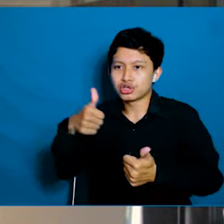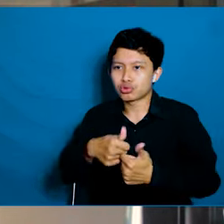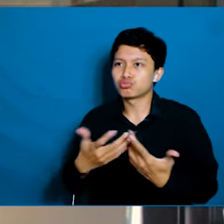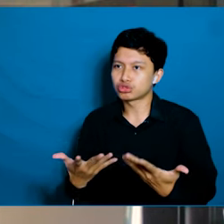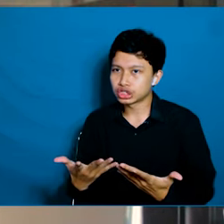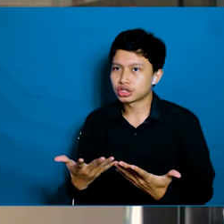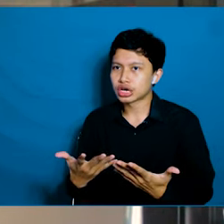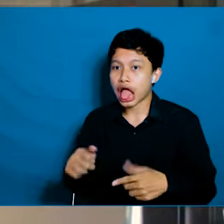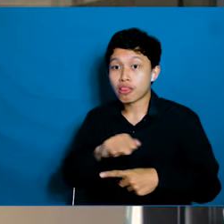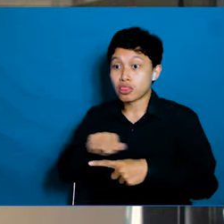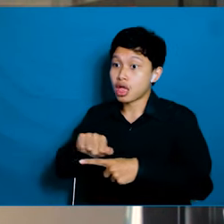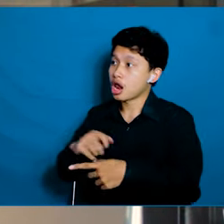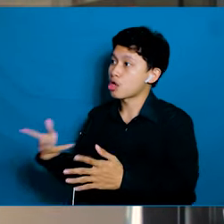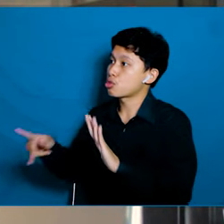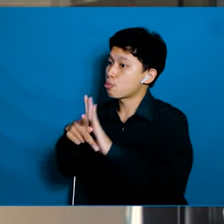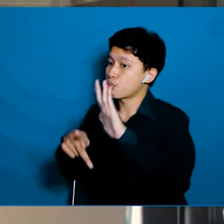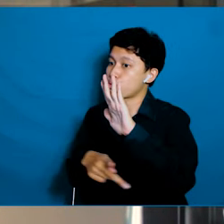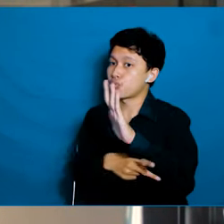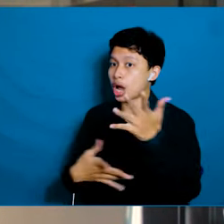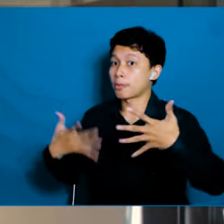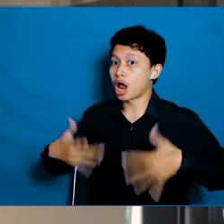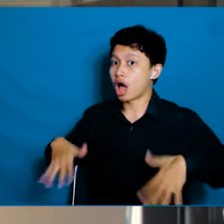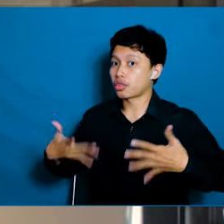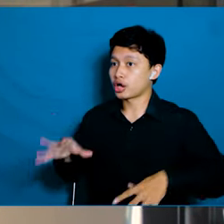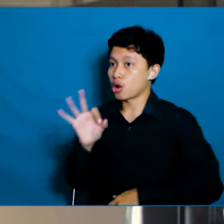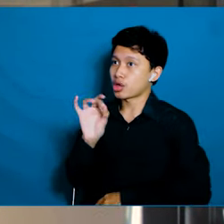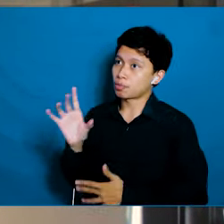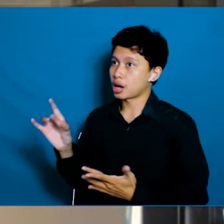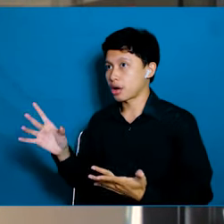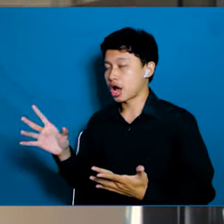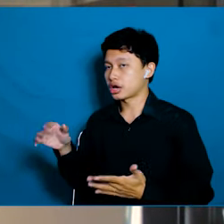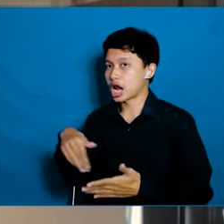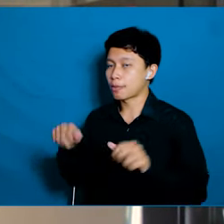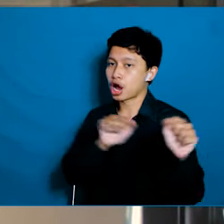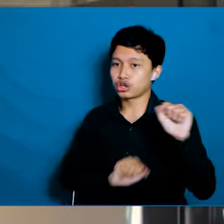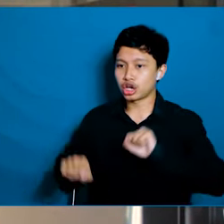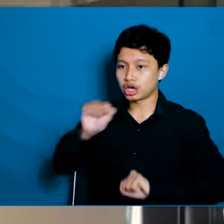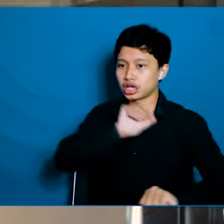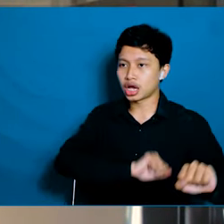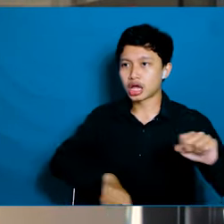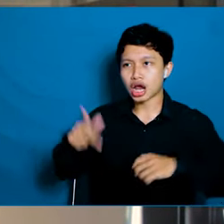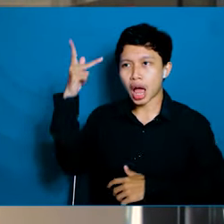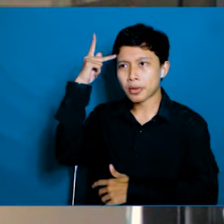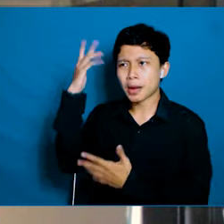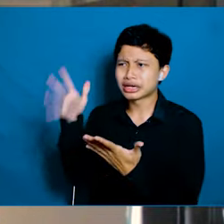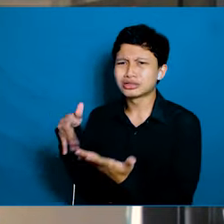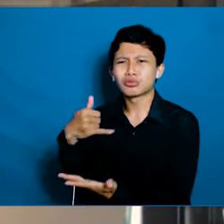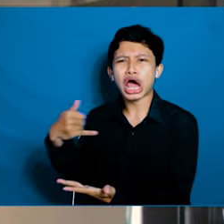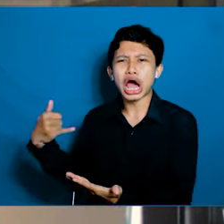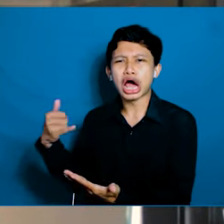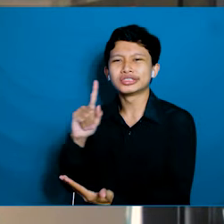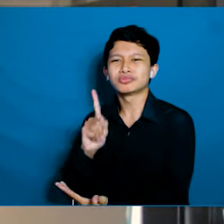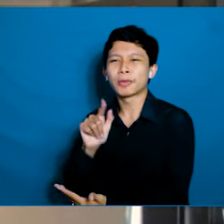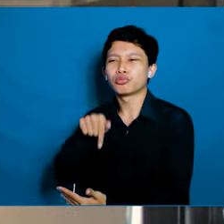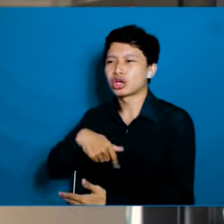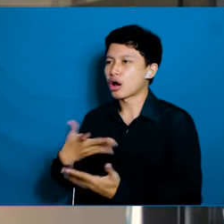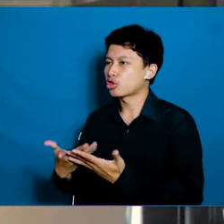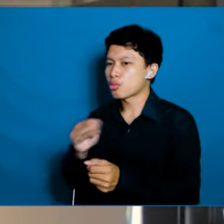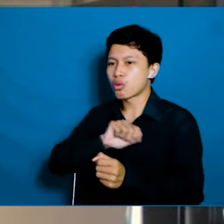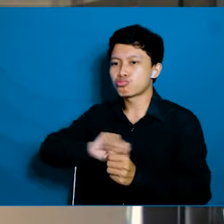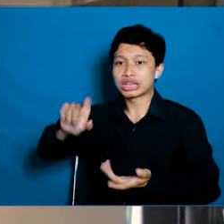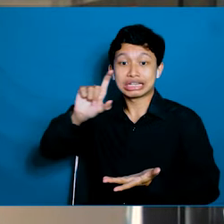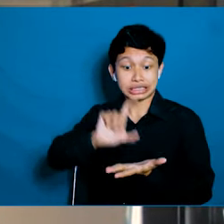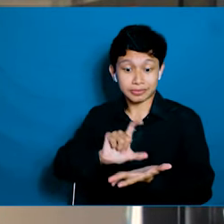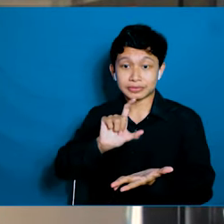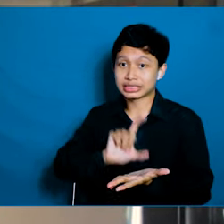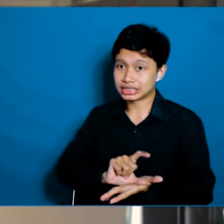mengikuti ekstrakurikuler, tidak pernah mengikuti kegiatan-kegiatan di senat dan sebagainya, itu mereka tidak pernah. Makanya ketika mereka